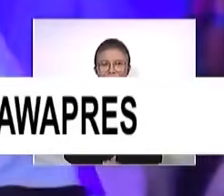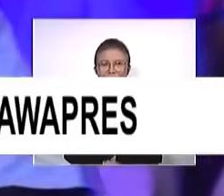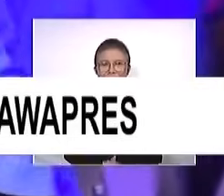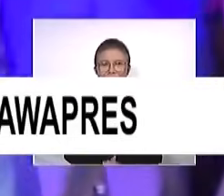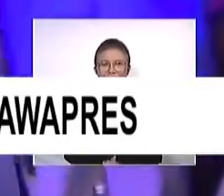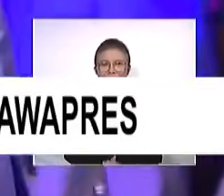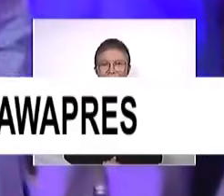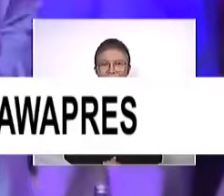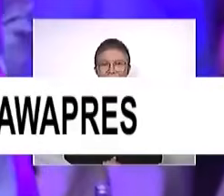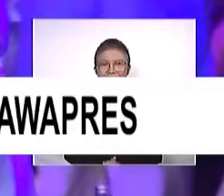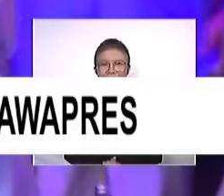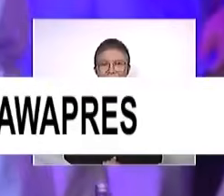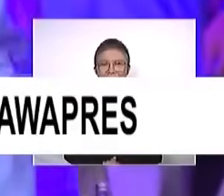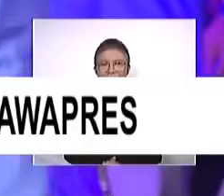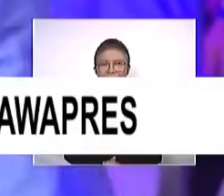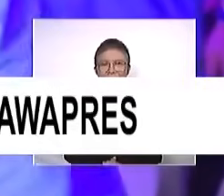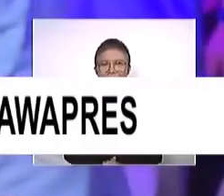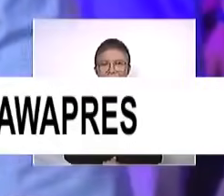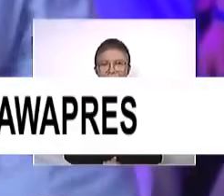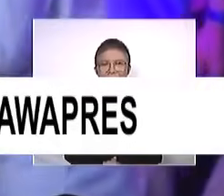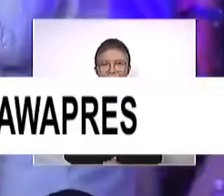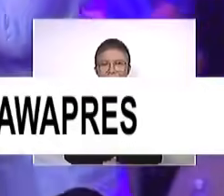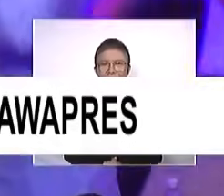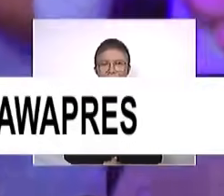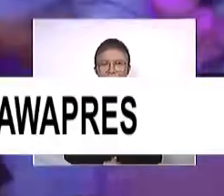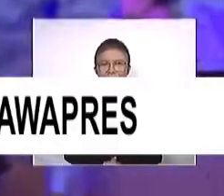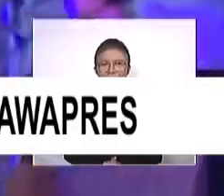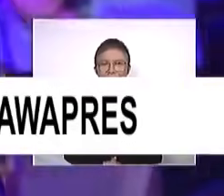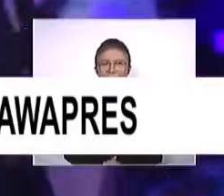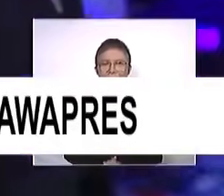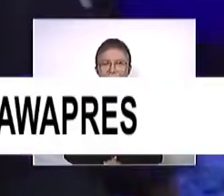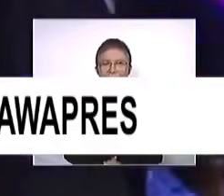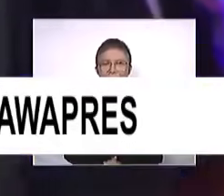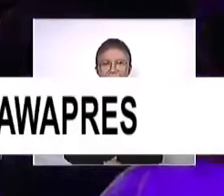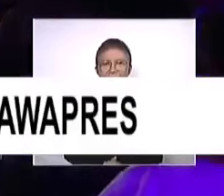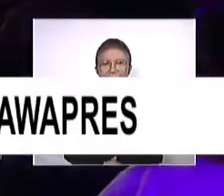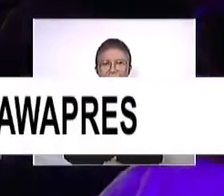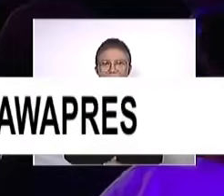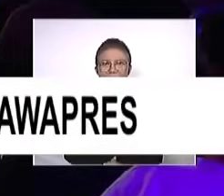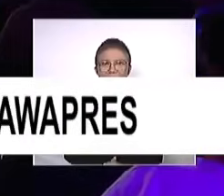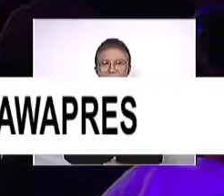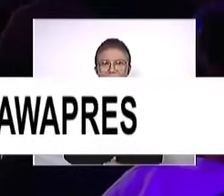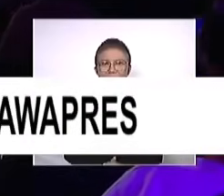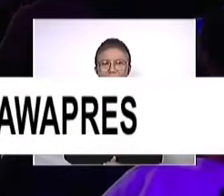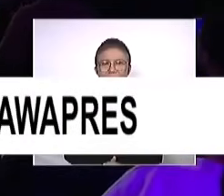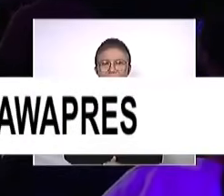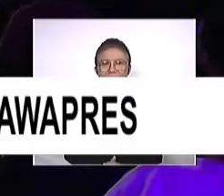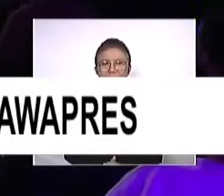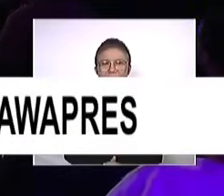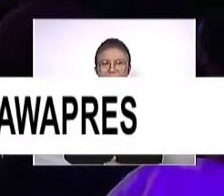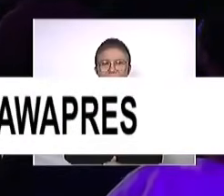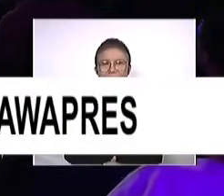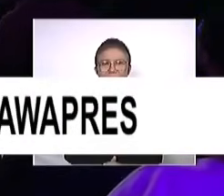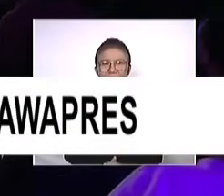didengar oleh publik begitu pada debat e selanjutnya di 7 Januari ada salah satu tema terkait dengan geopolitik dan juga tema lainnya